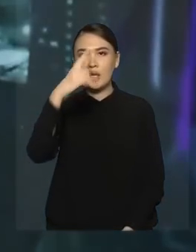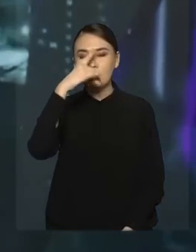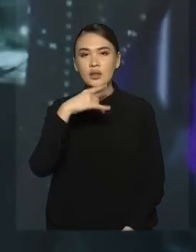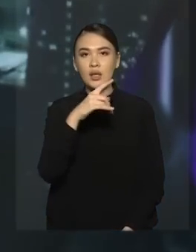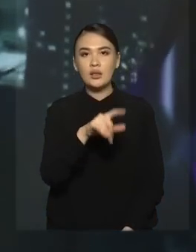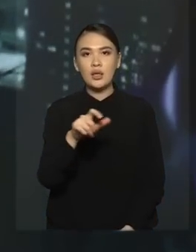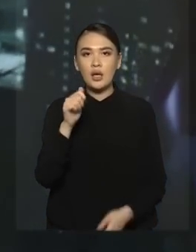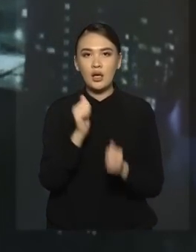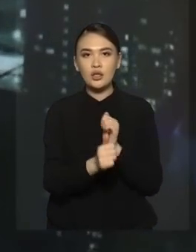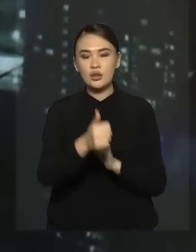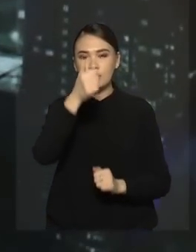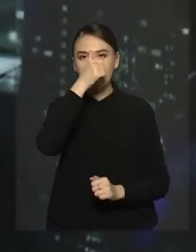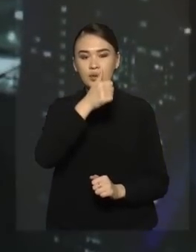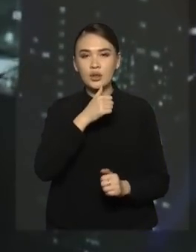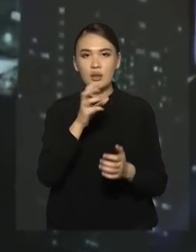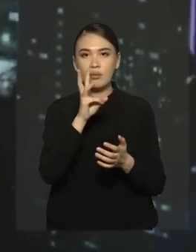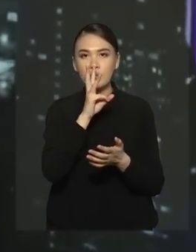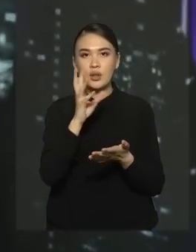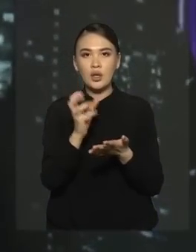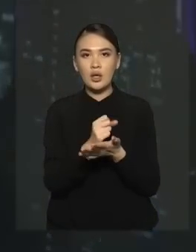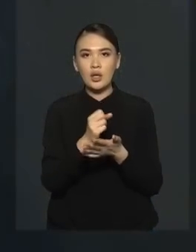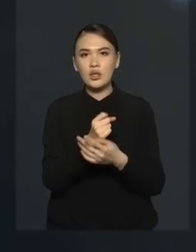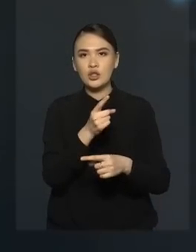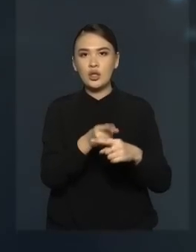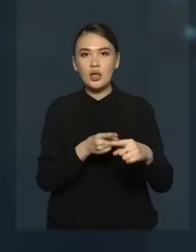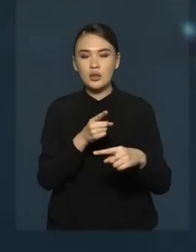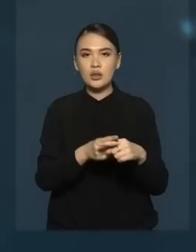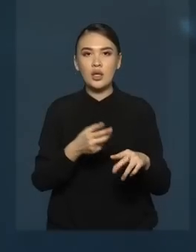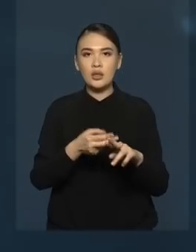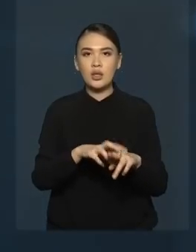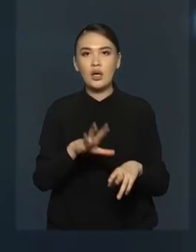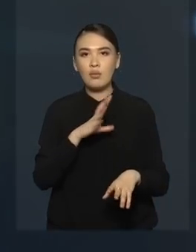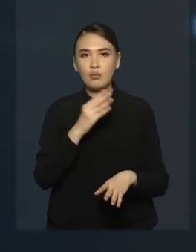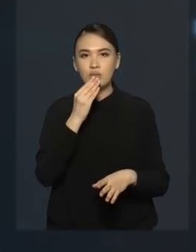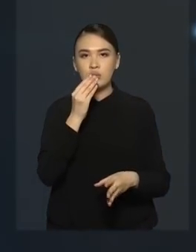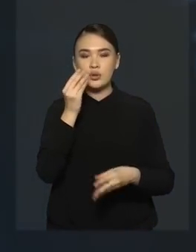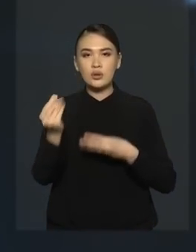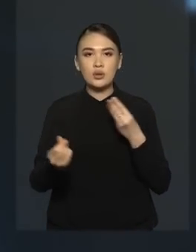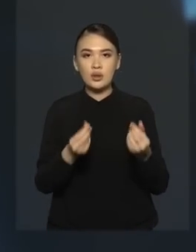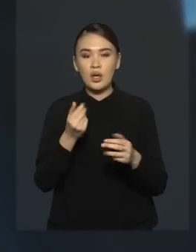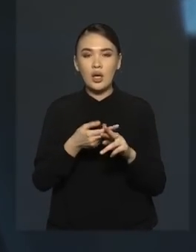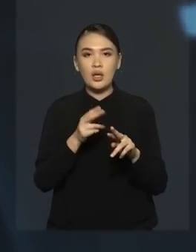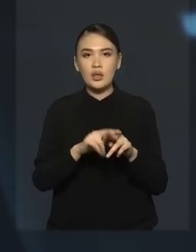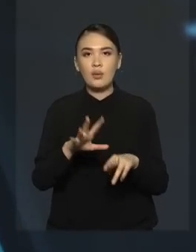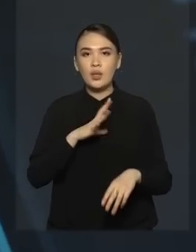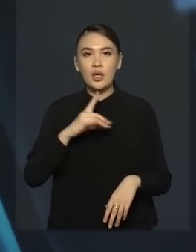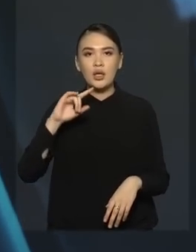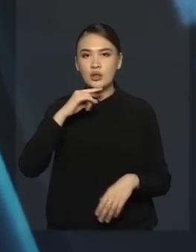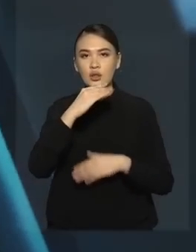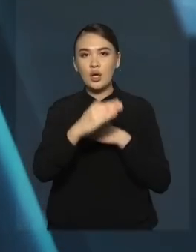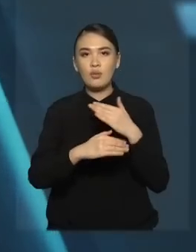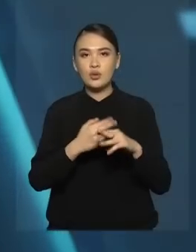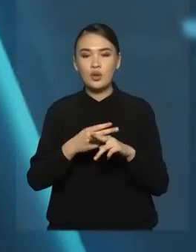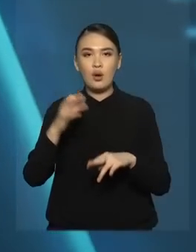Kazakistan'dıklar ay sayın tapkan karajatının teğen jartısın azıq tülükke jımsaydı. Prezident elimizden alumettik ekonomikalı damu